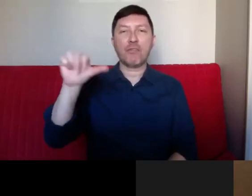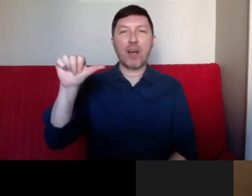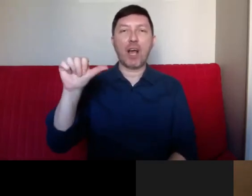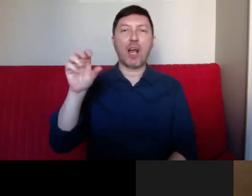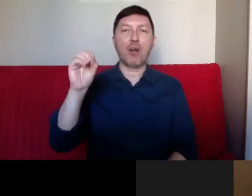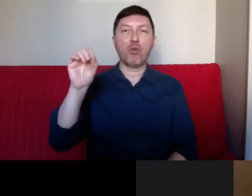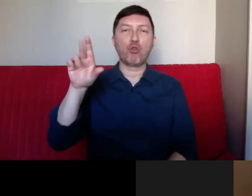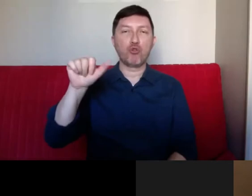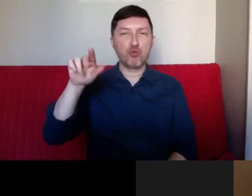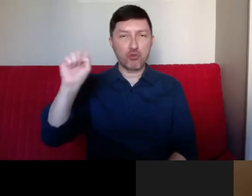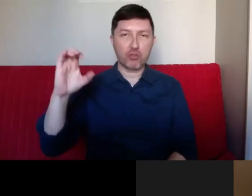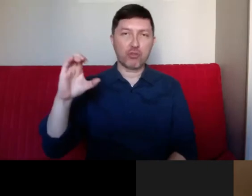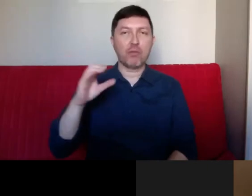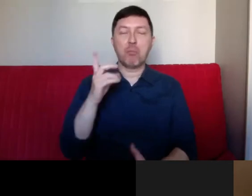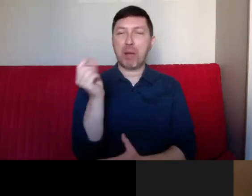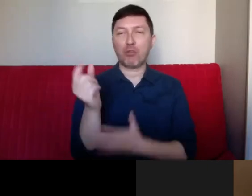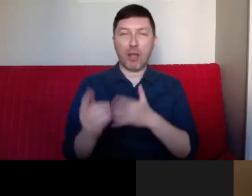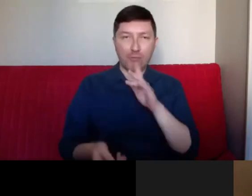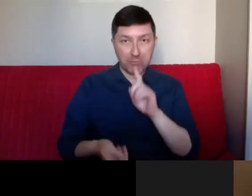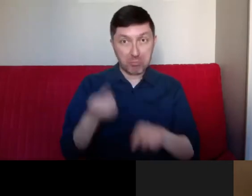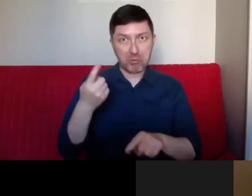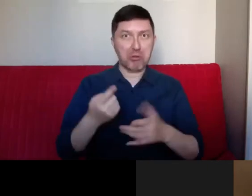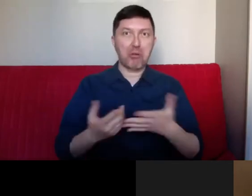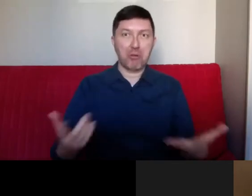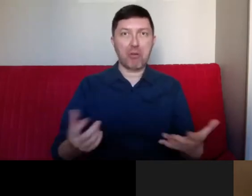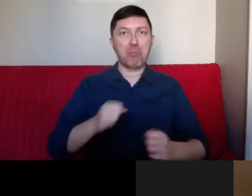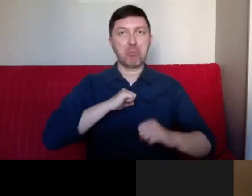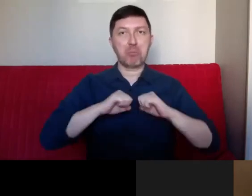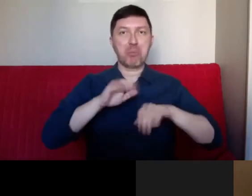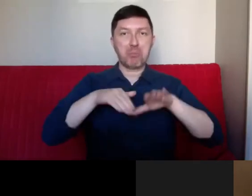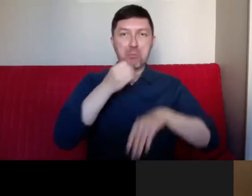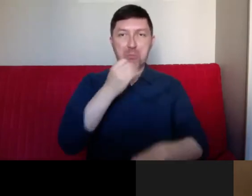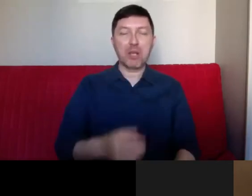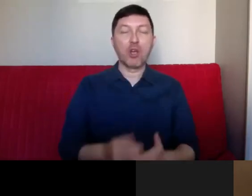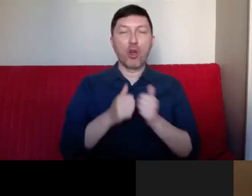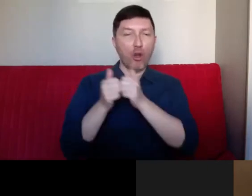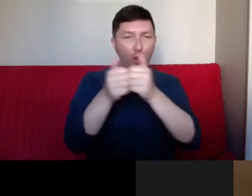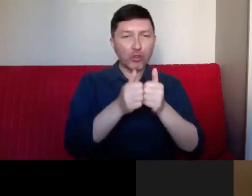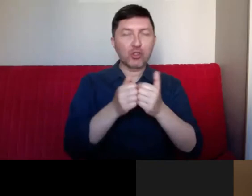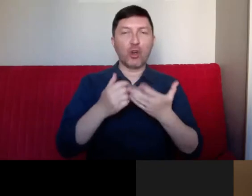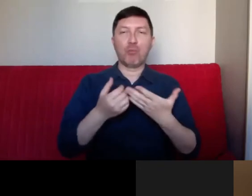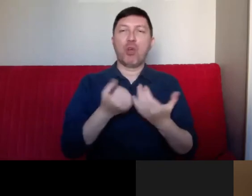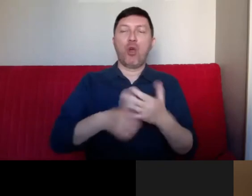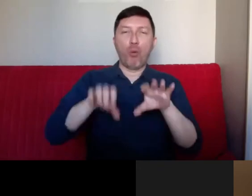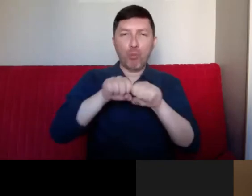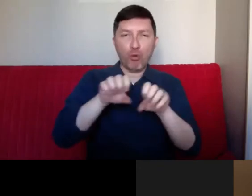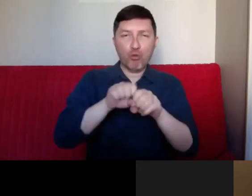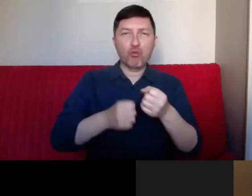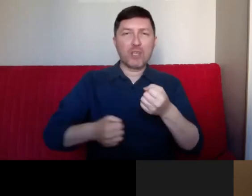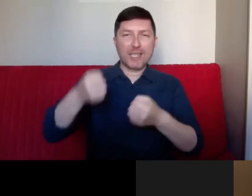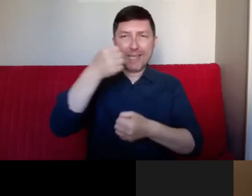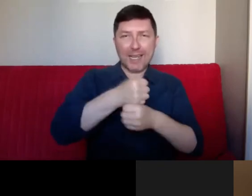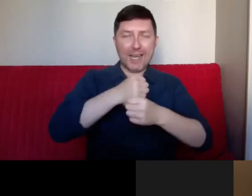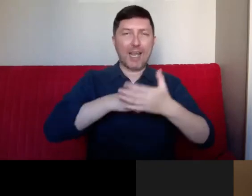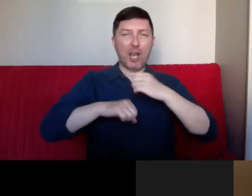si efficace. Ensemble, nous avons évalué, analysé, produit et abouti à 3 guides